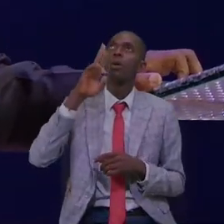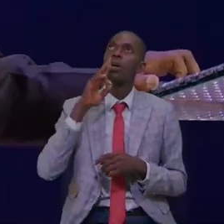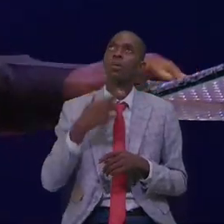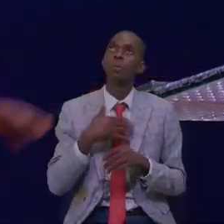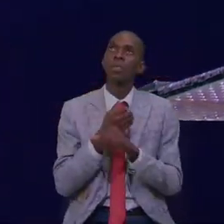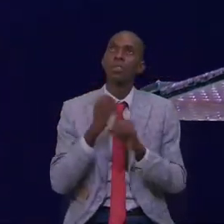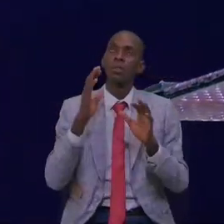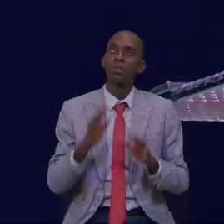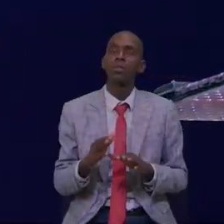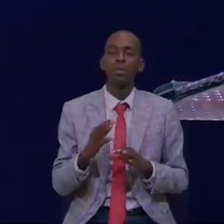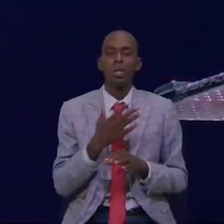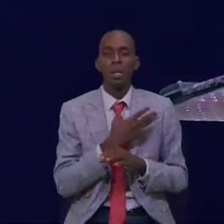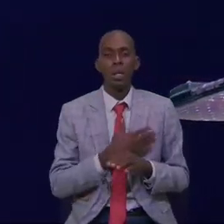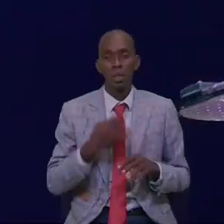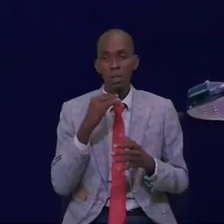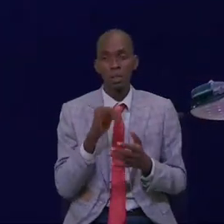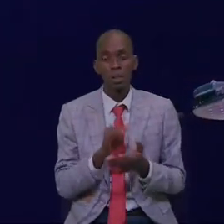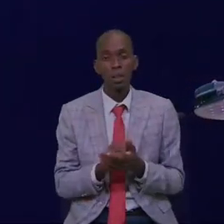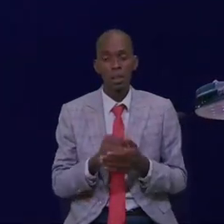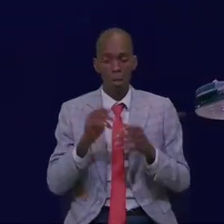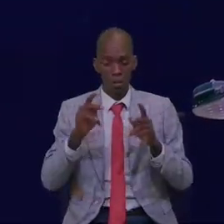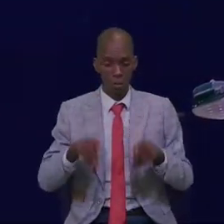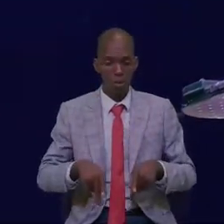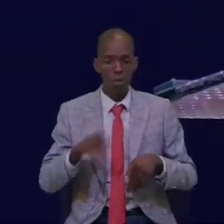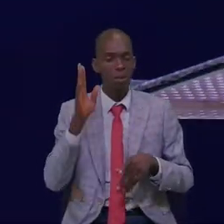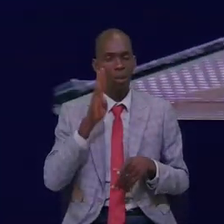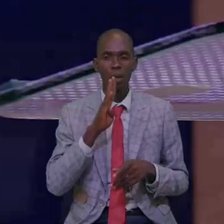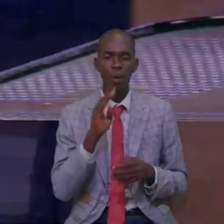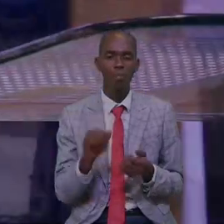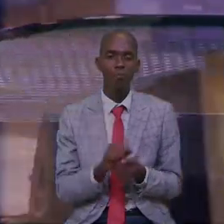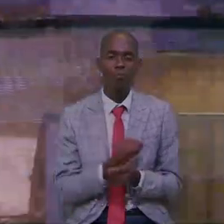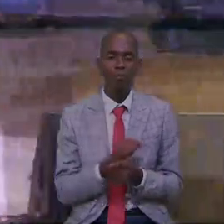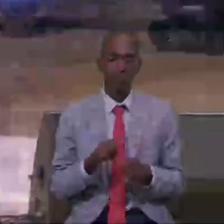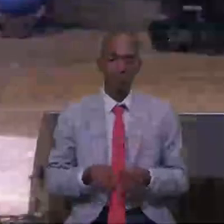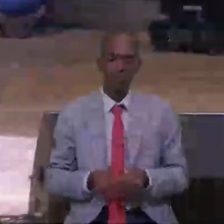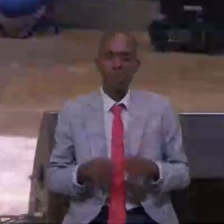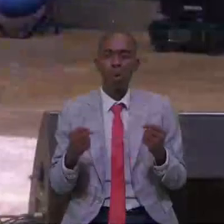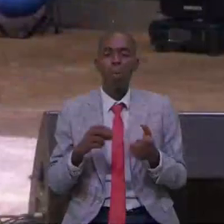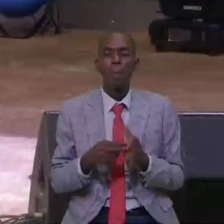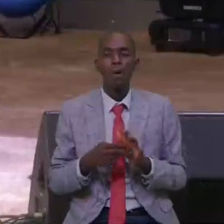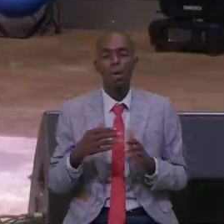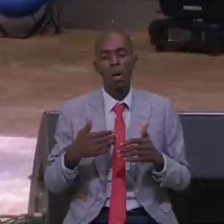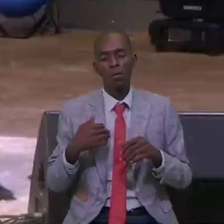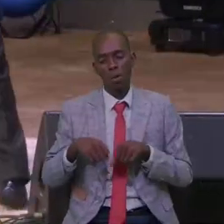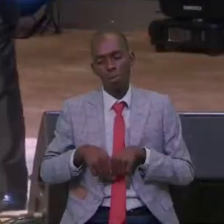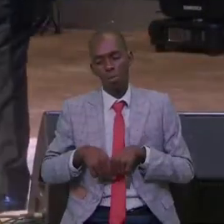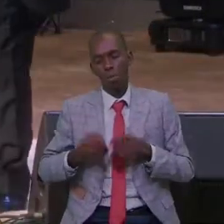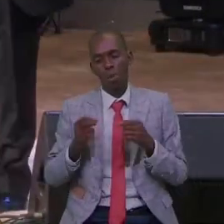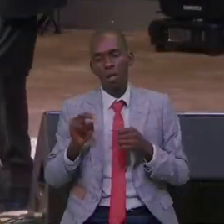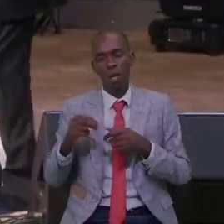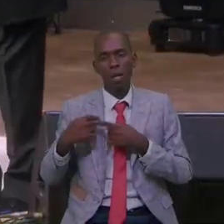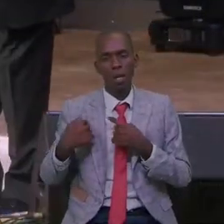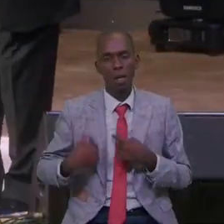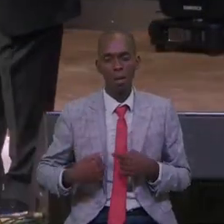sauveur. Il dit, celui qui tombera sur cette pierre s'y brisera, il aura le cœur brisé,